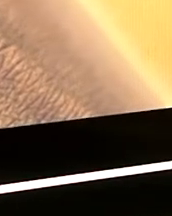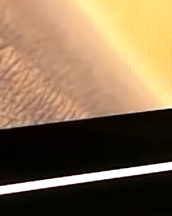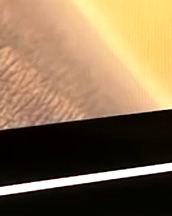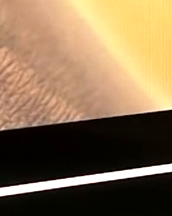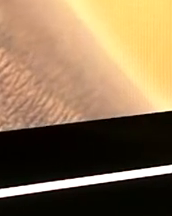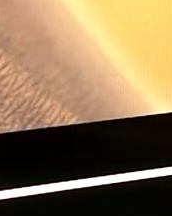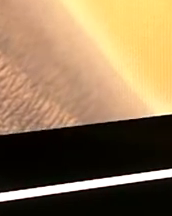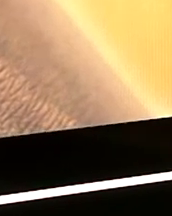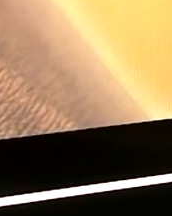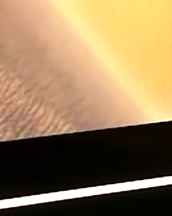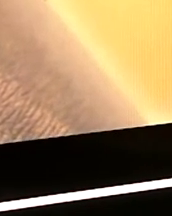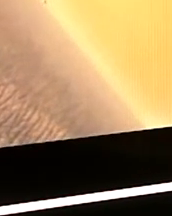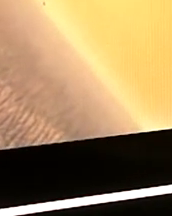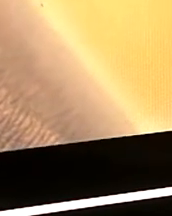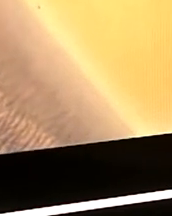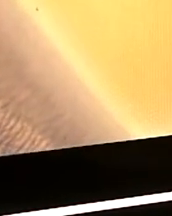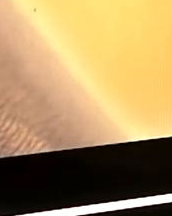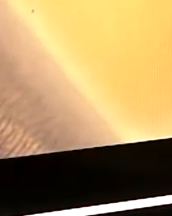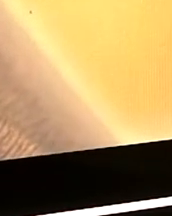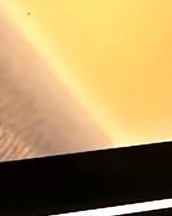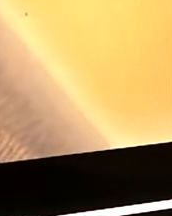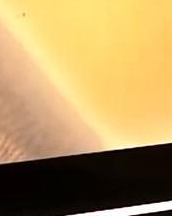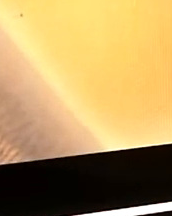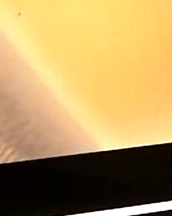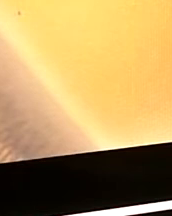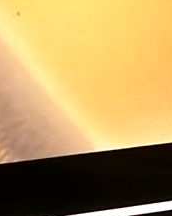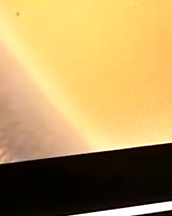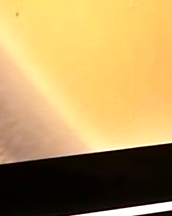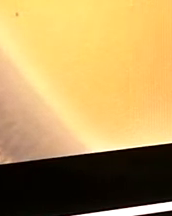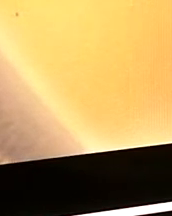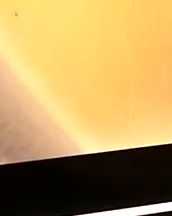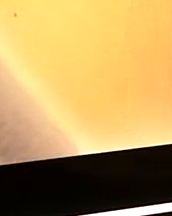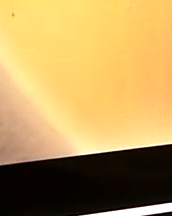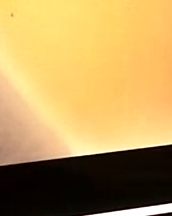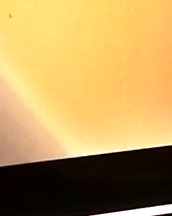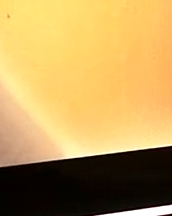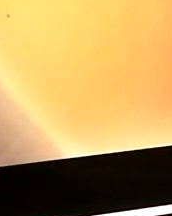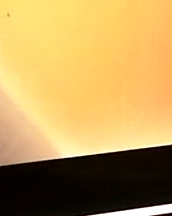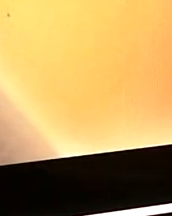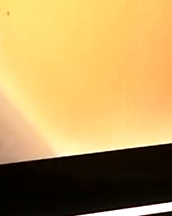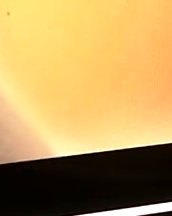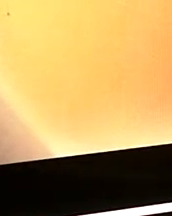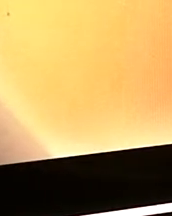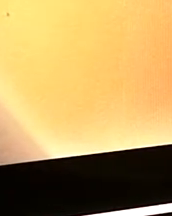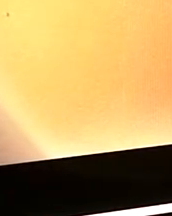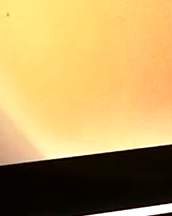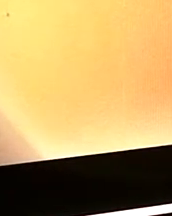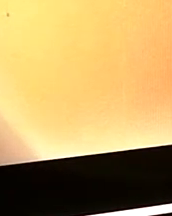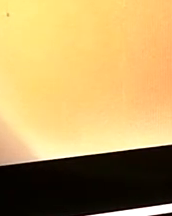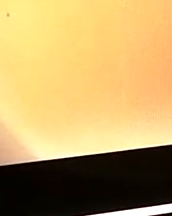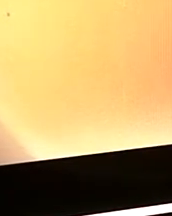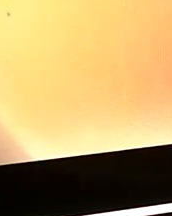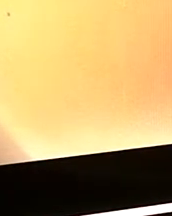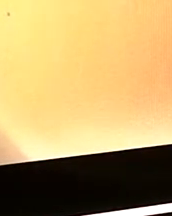ערב טוב לכל אלו שבחרו לקחת חלק בעצרת הווירטואלית, ולכל אלו שמאמינים שניתנו לשנות. שמי מני, אני תושב העיר לוד,